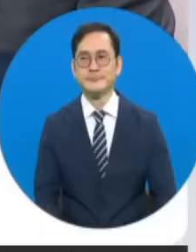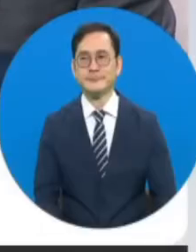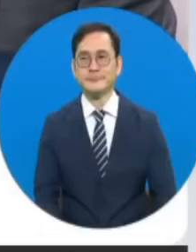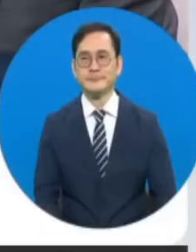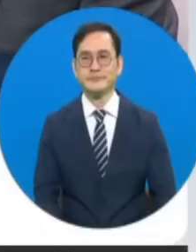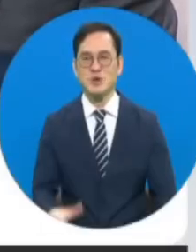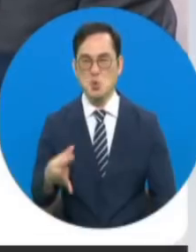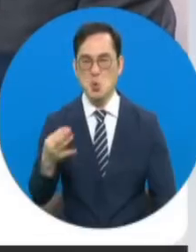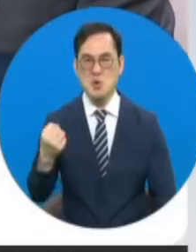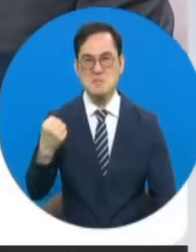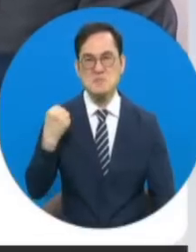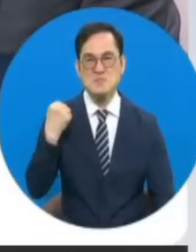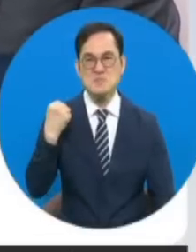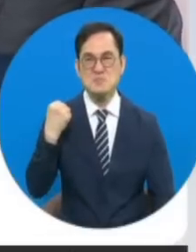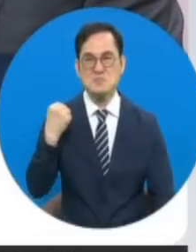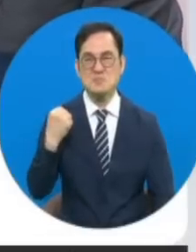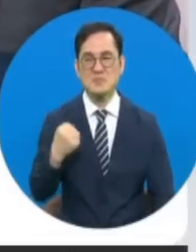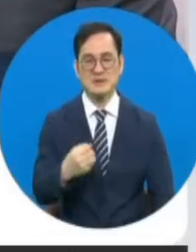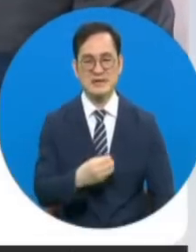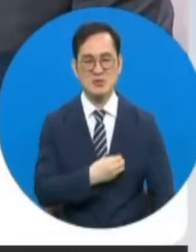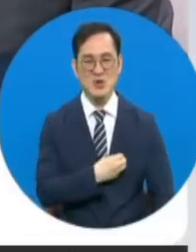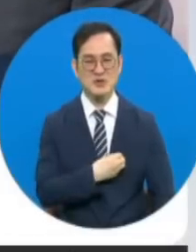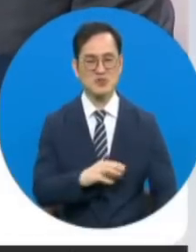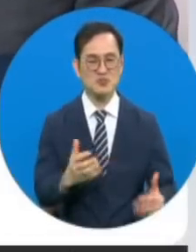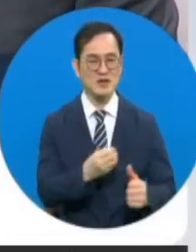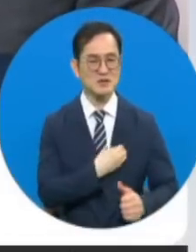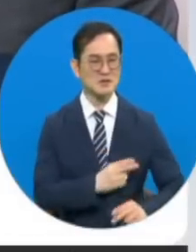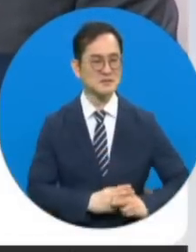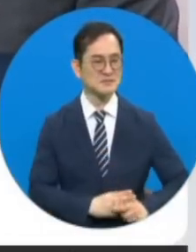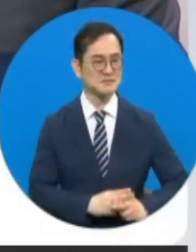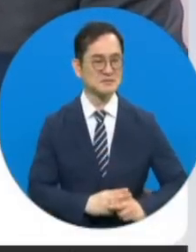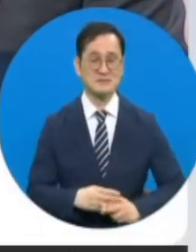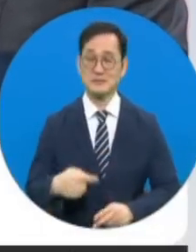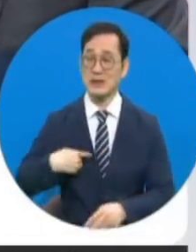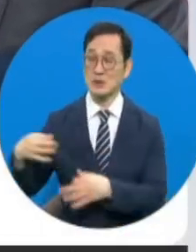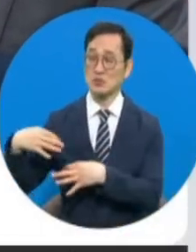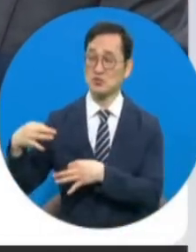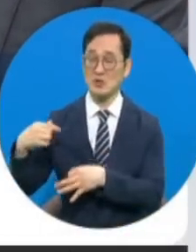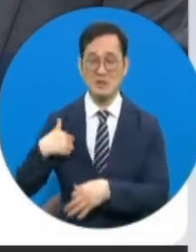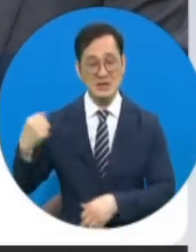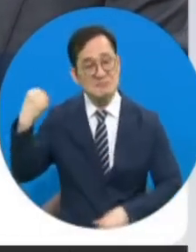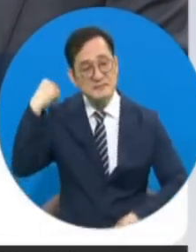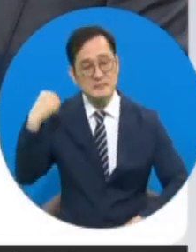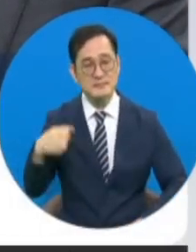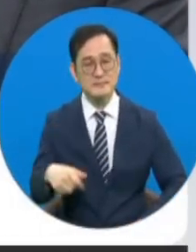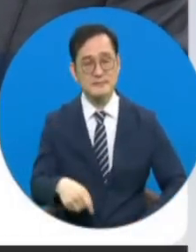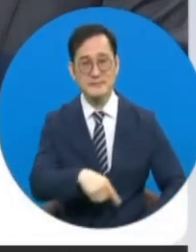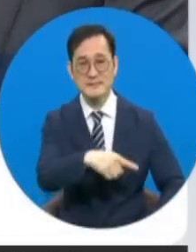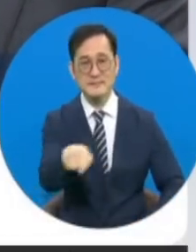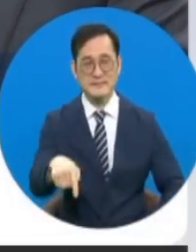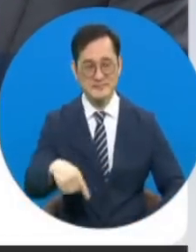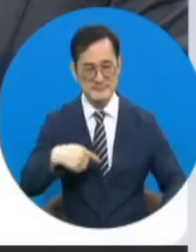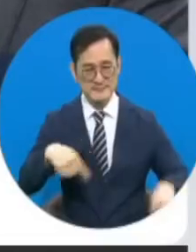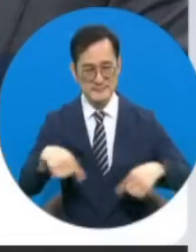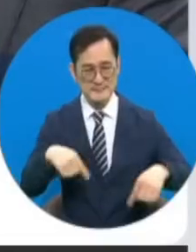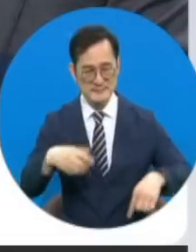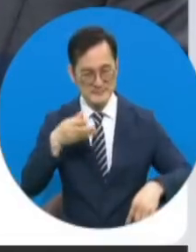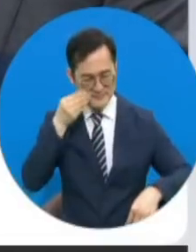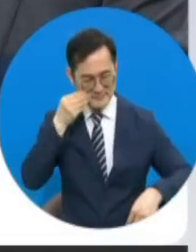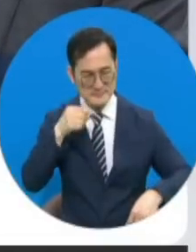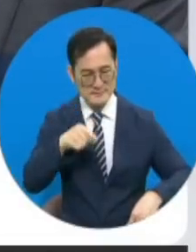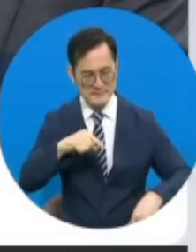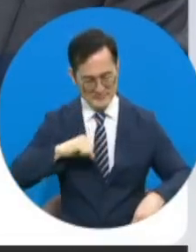막강한 돈의 힘을 통해서 의원을 통제하려는 수도일 수도 있습니다 역으로 예 그래서 뭐 물론 뭐 빨리